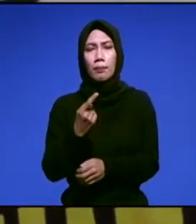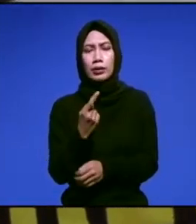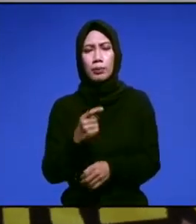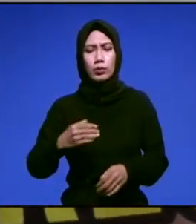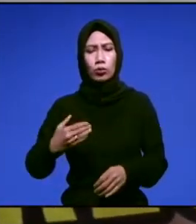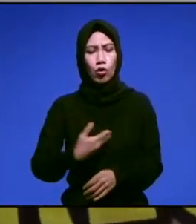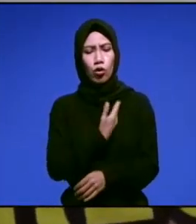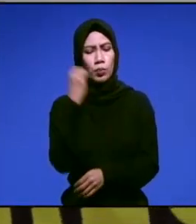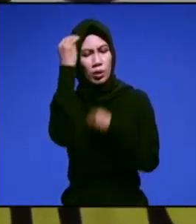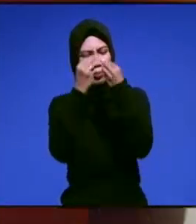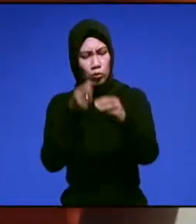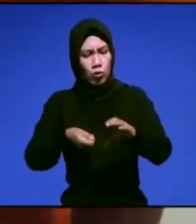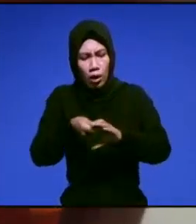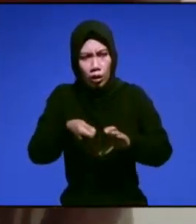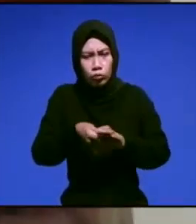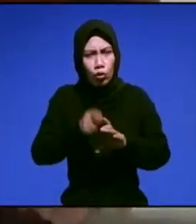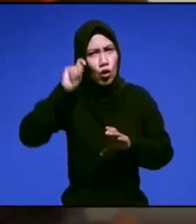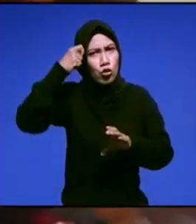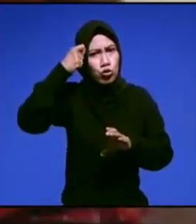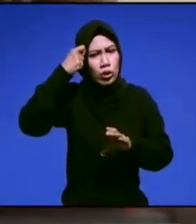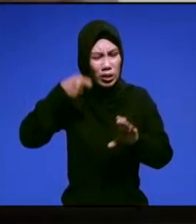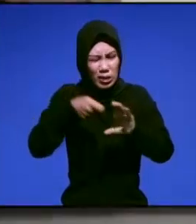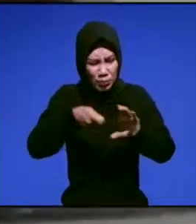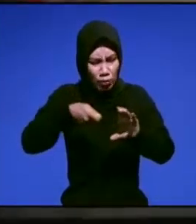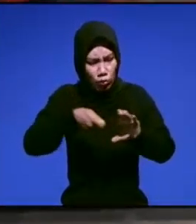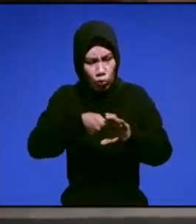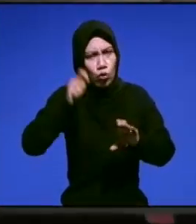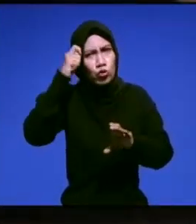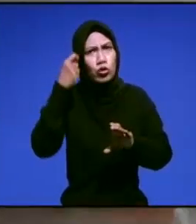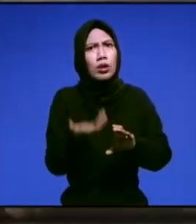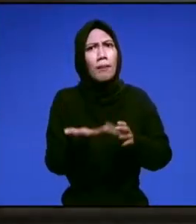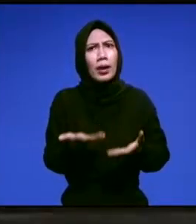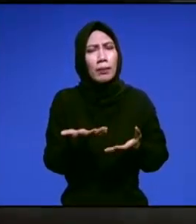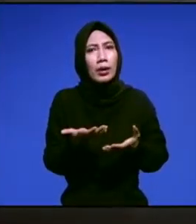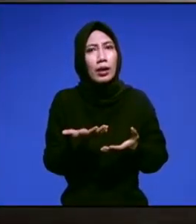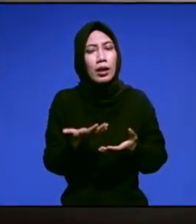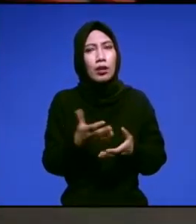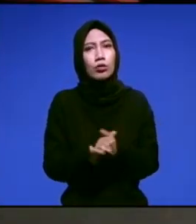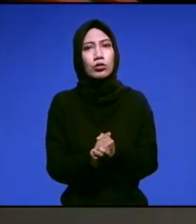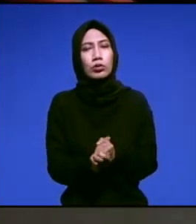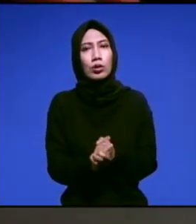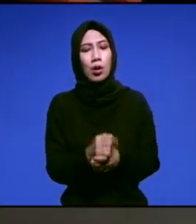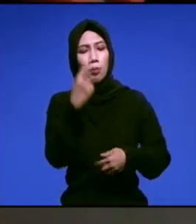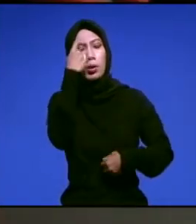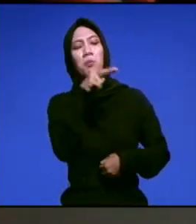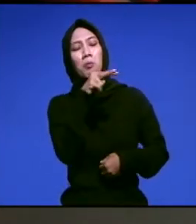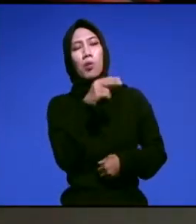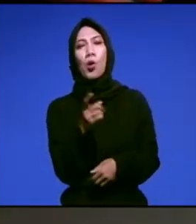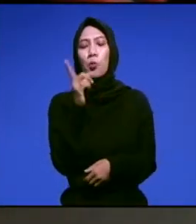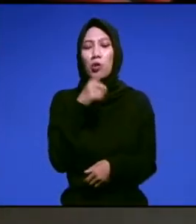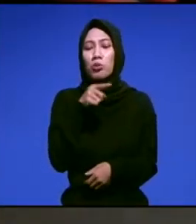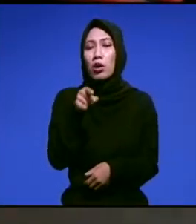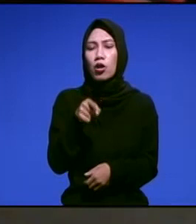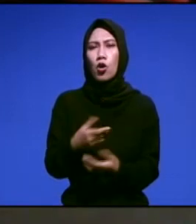mengambil uang di ATM karena kartu terganjal di mesin. Pelaku yang sudah mengintai kemudian membohongi korban dengan